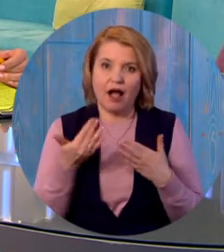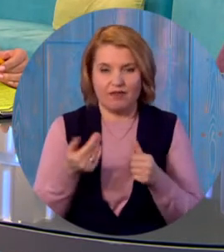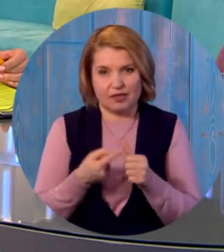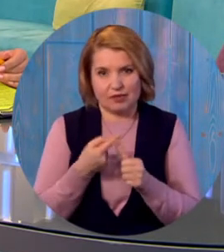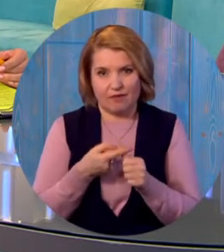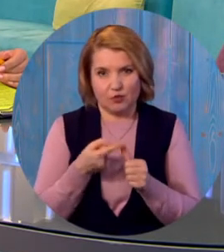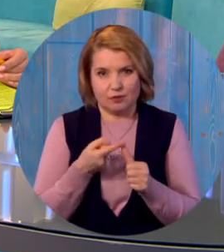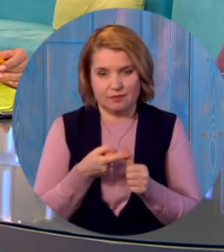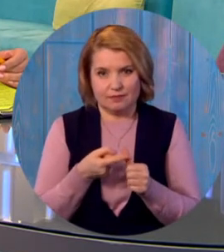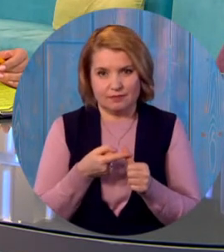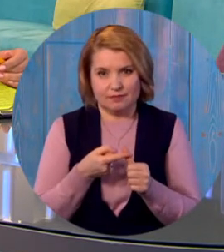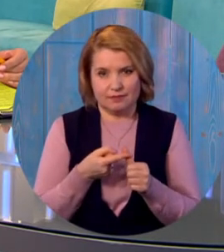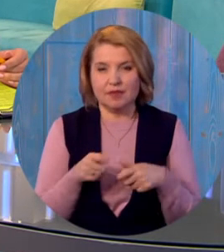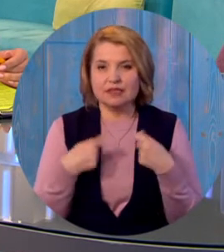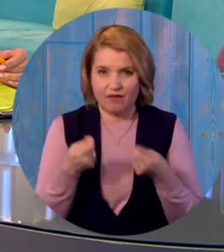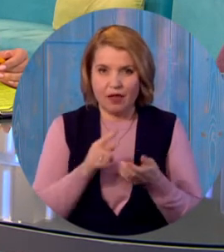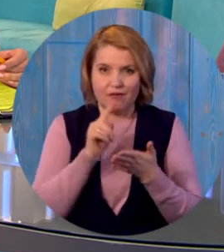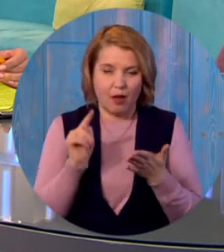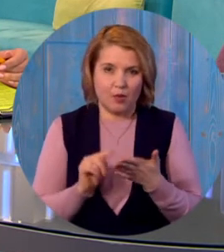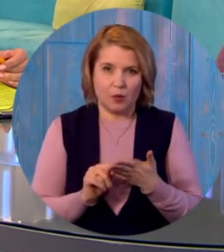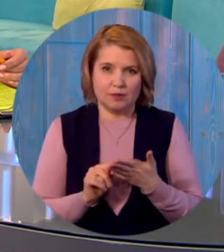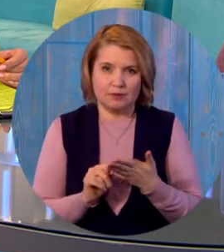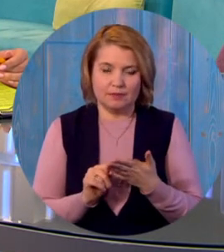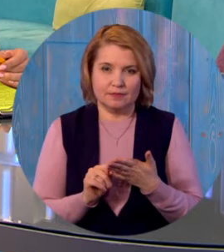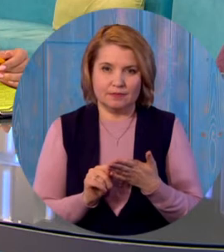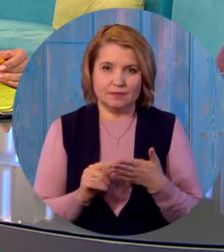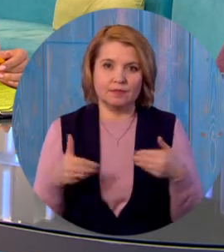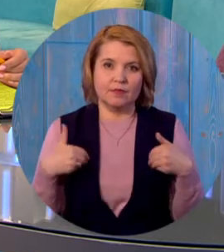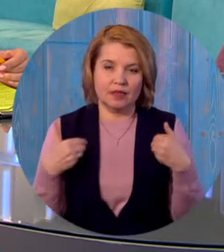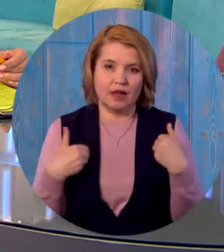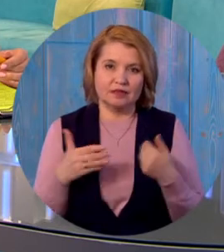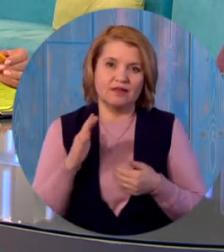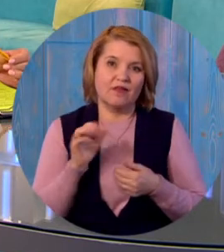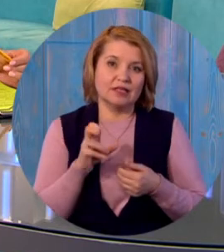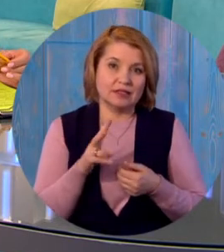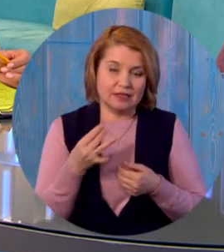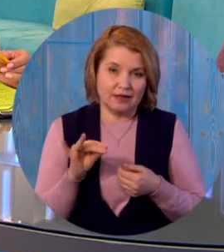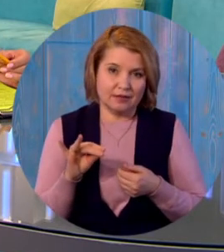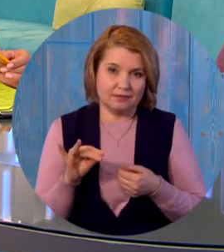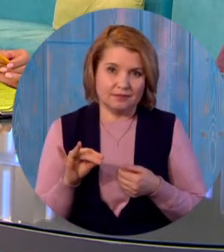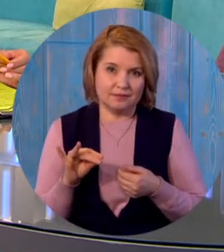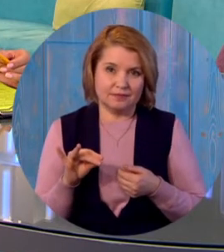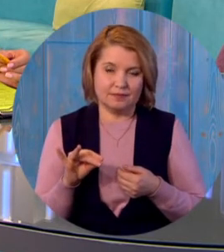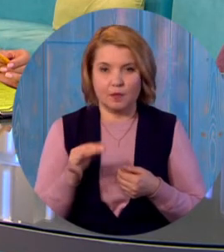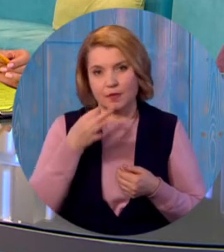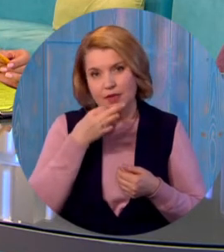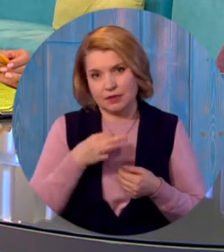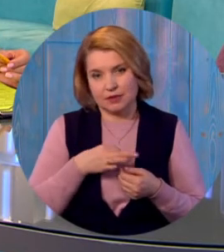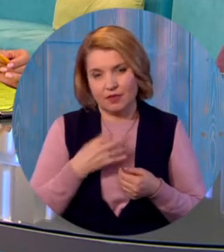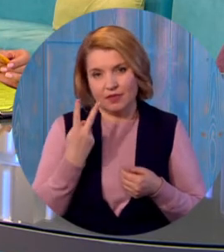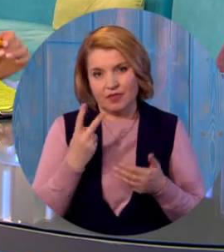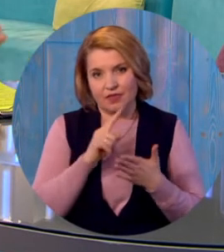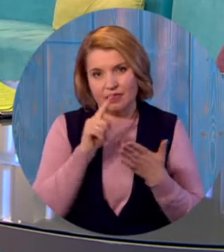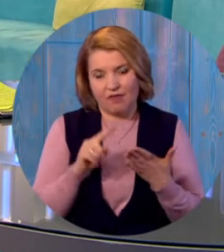зовут? Представьтесь и задавайте ваш вопрос. Здравствуйте, Василий. Так. Василий, очень приятно. Скажите, два